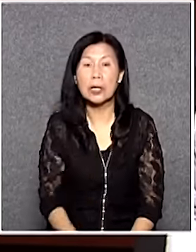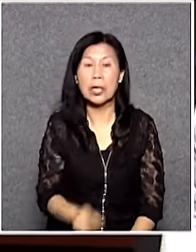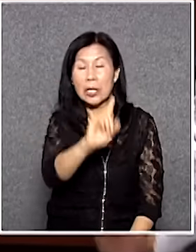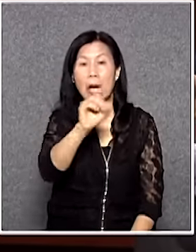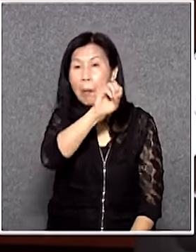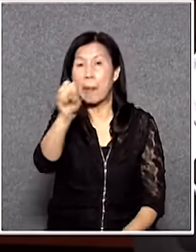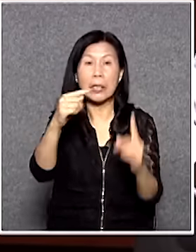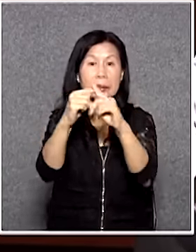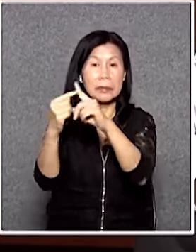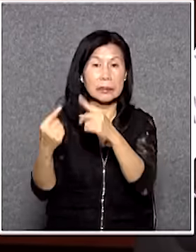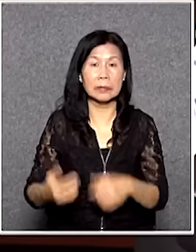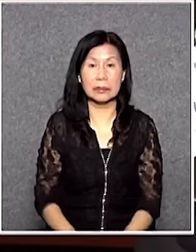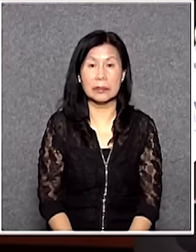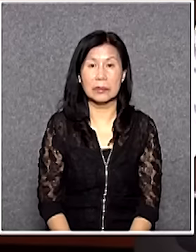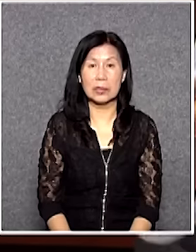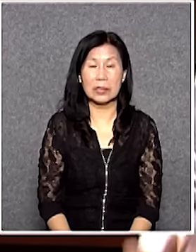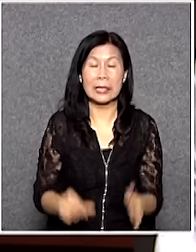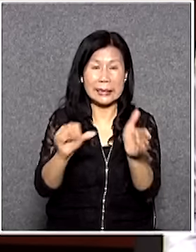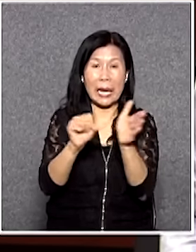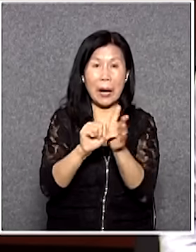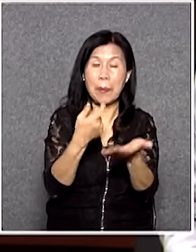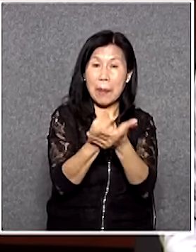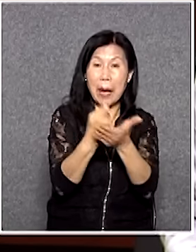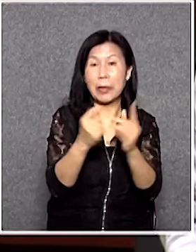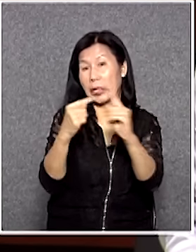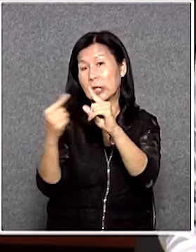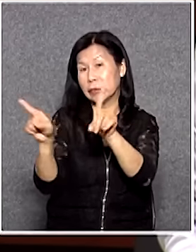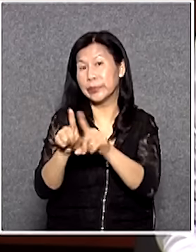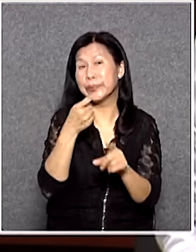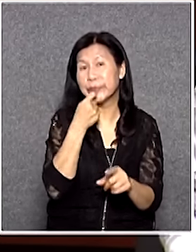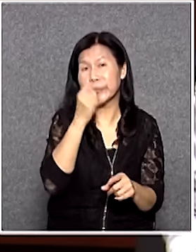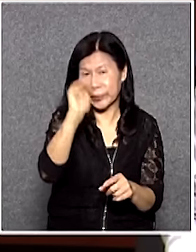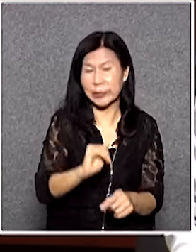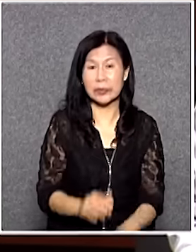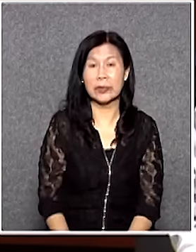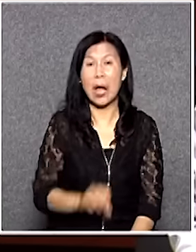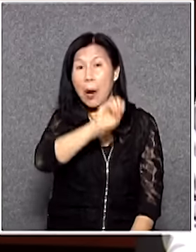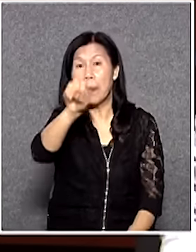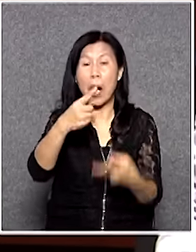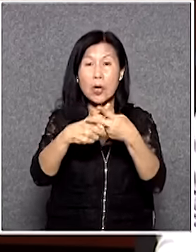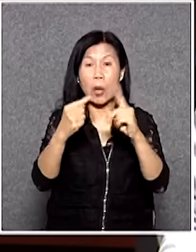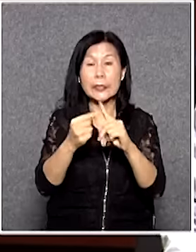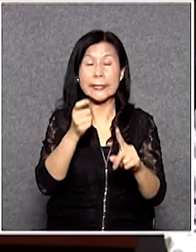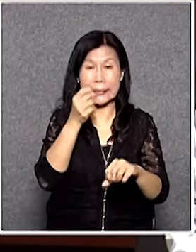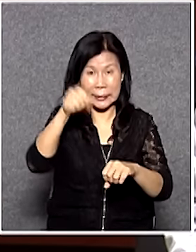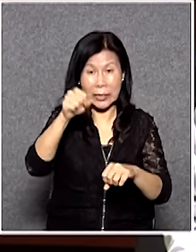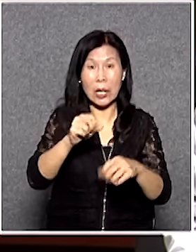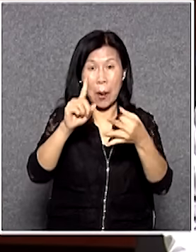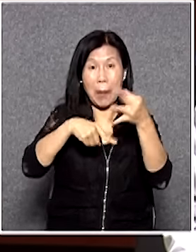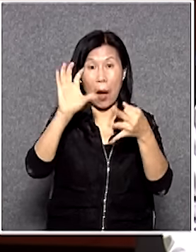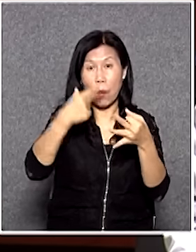意啊？喂！越低啊，梗係越中意嘅啦，唔使講嘅啦，呢個係你問下啲打工仔供款嗰啲贊唔贊成黃毓民呢個提